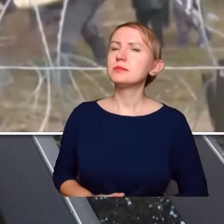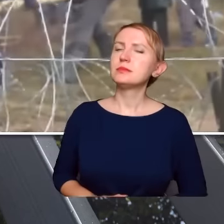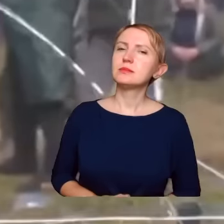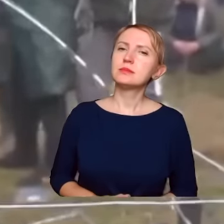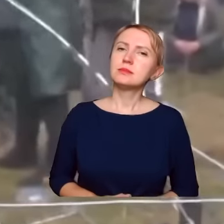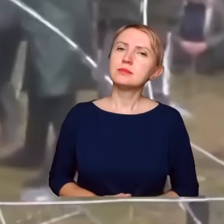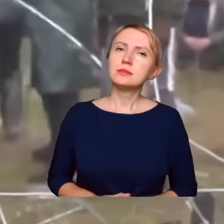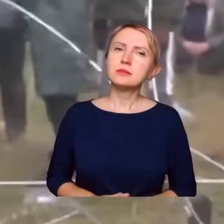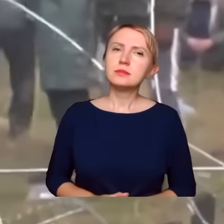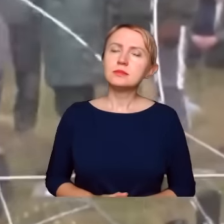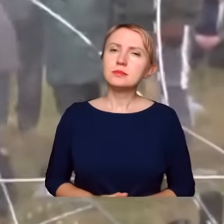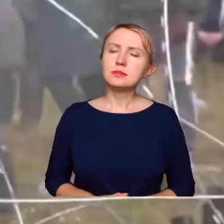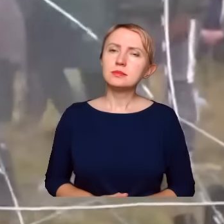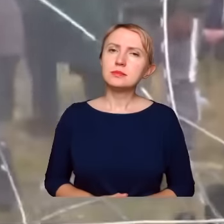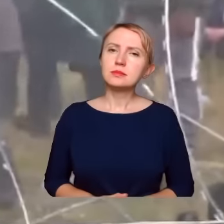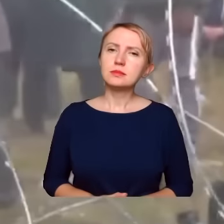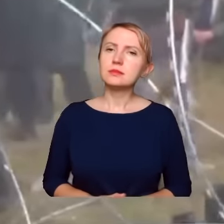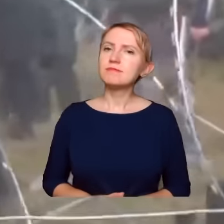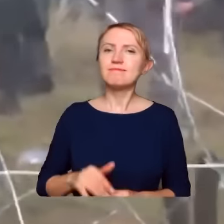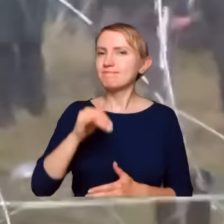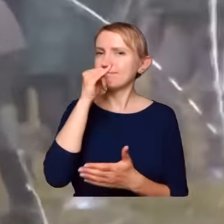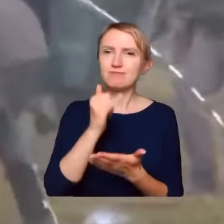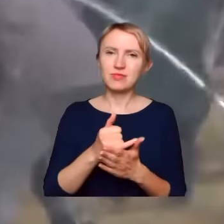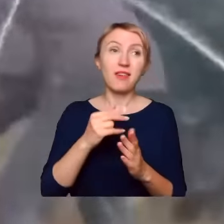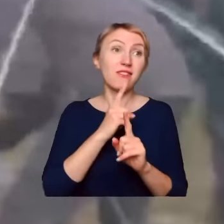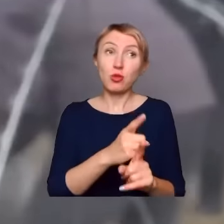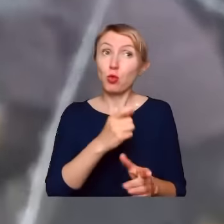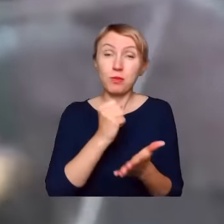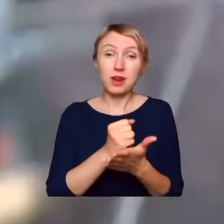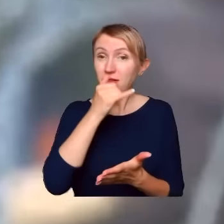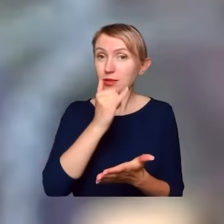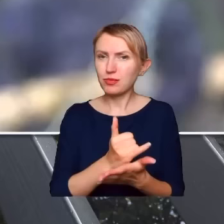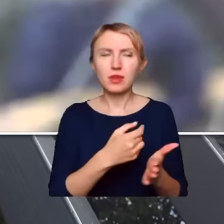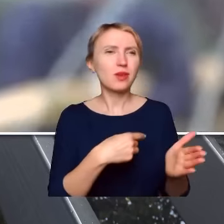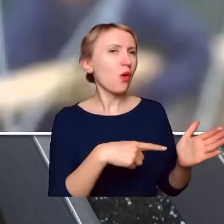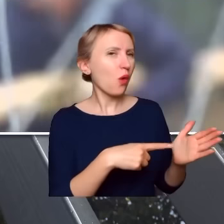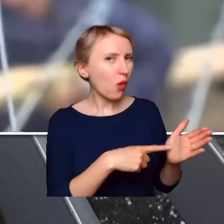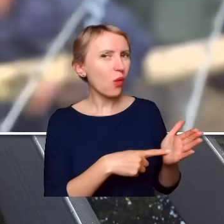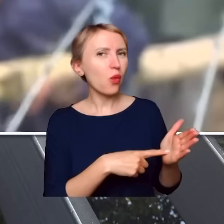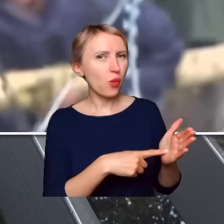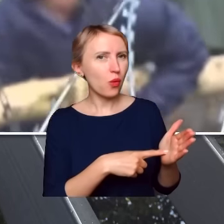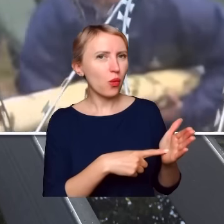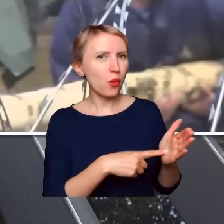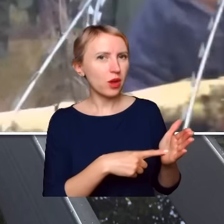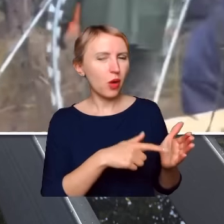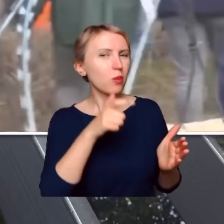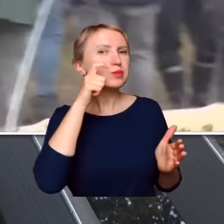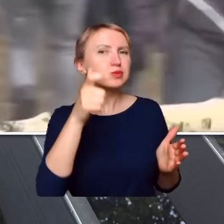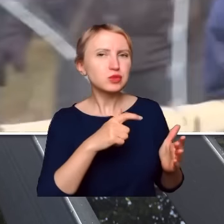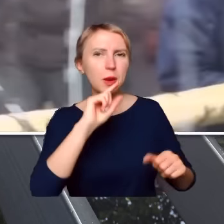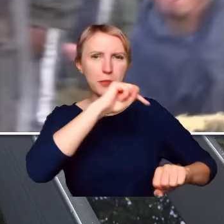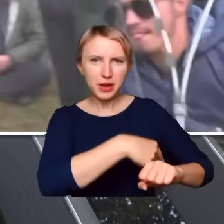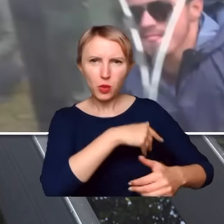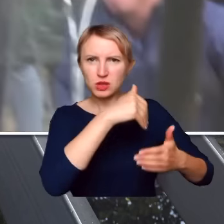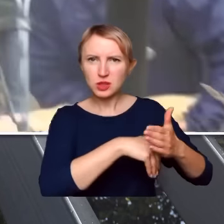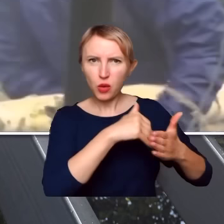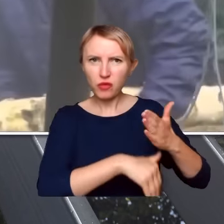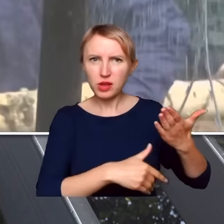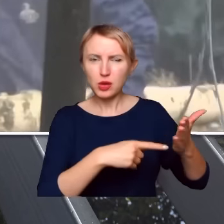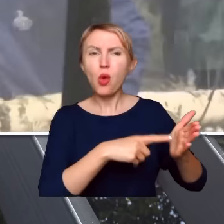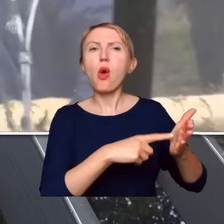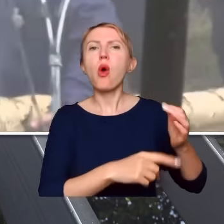Panie redaktorze, nie mógł zgodnie z prawem, gdyż to są... I mamy do czynienia ze spiskiem przestępczym w prokuraturze i ten spisek doprowadził